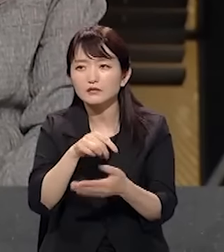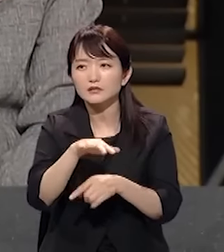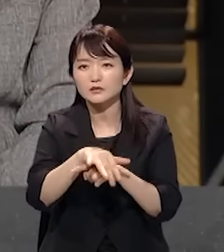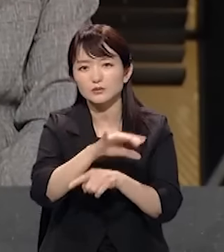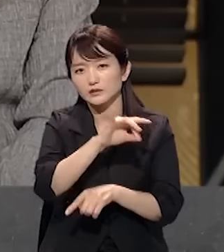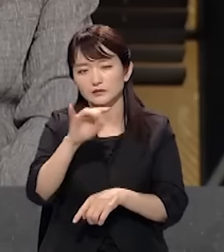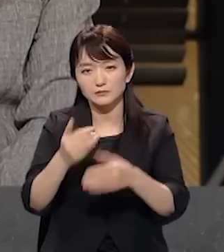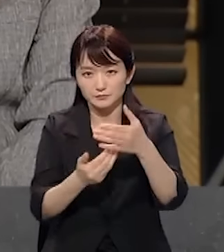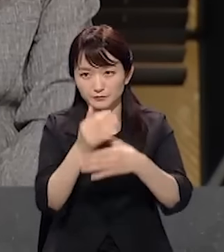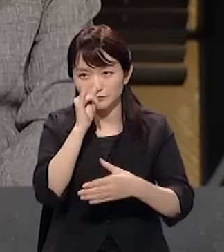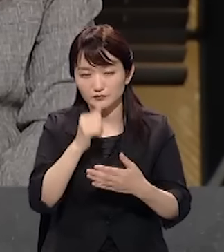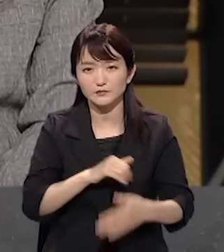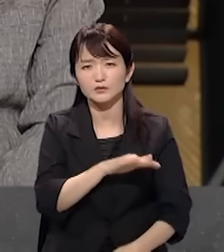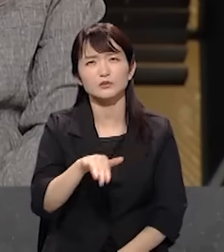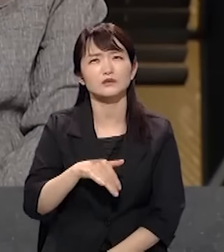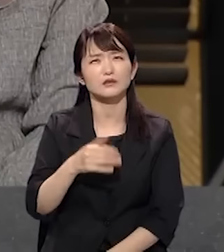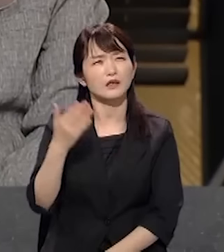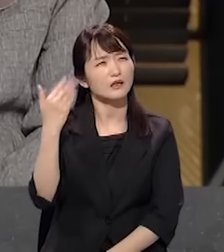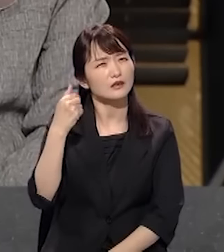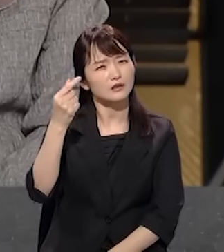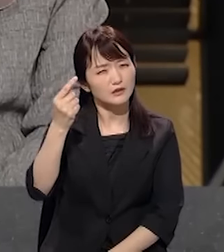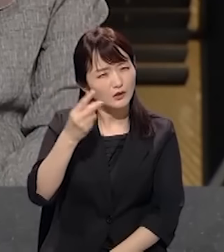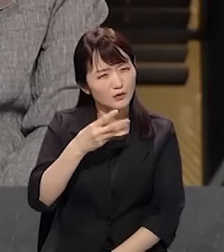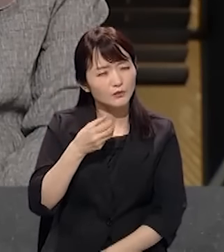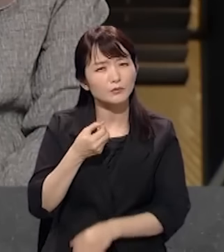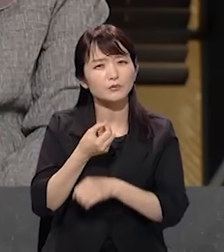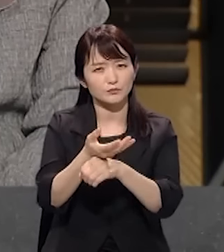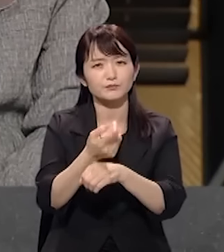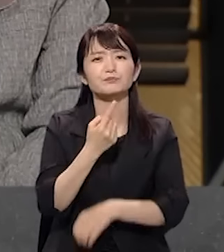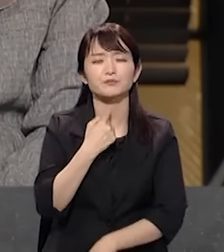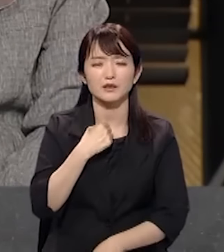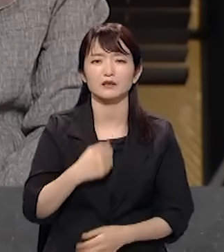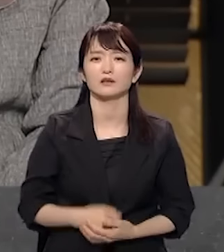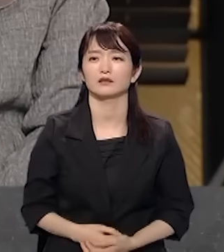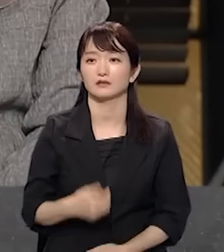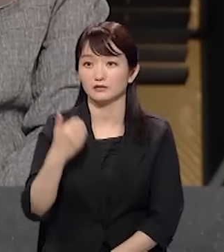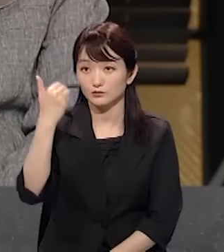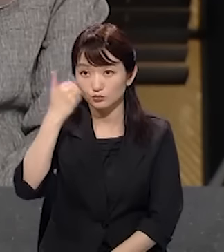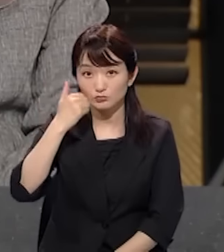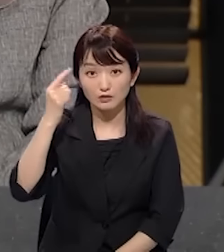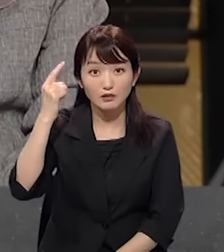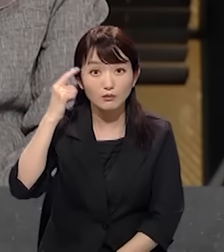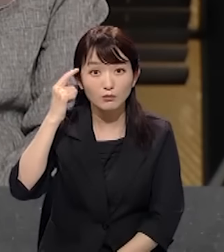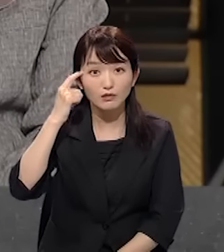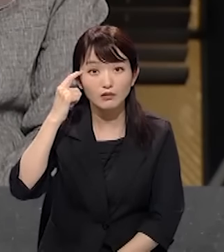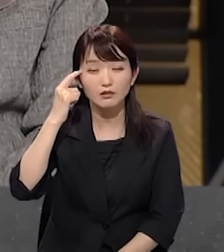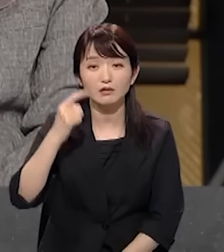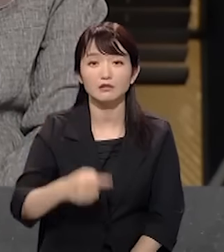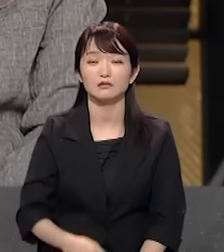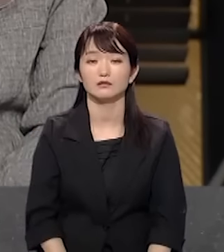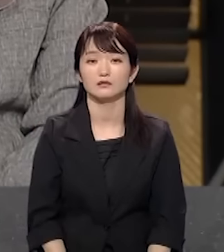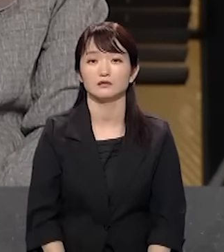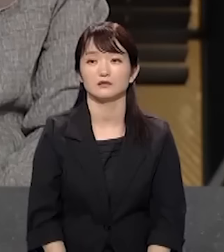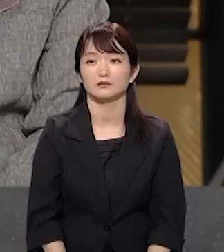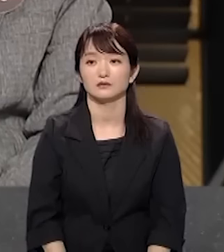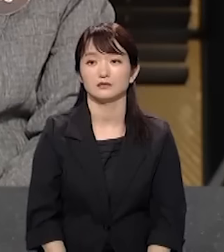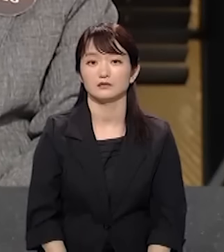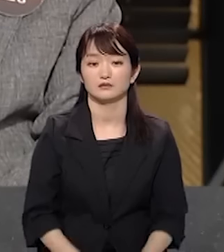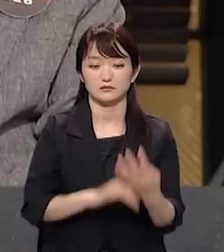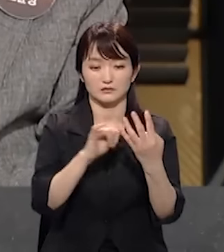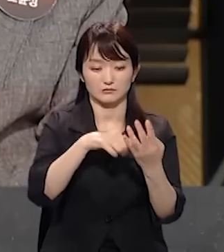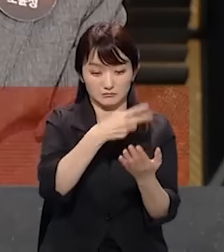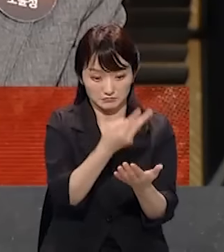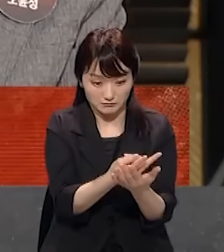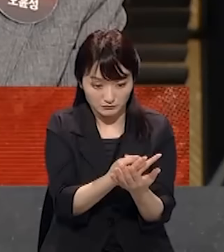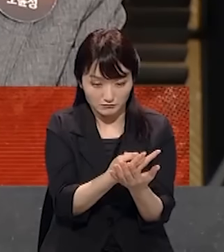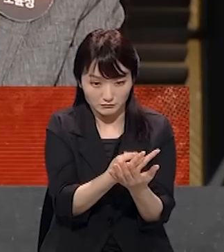왔잖아요 저희도 몇 번 다룬 기억이 있고요 자 그렇다면 누가 왜 어 자 쓰러진네 명